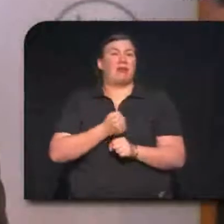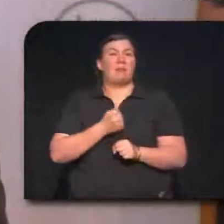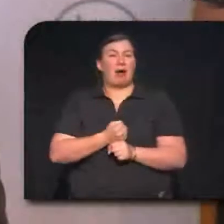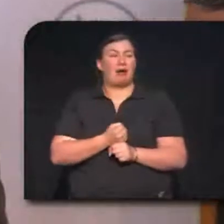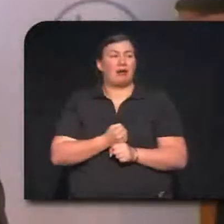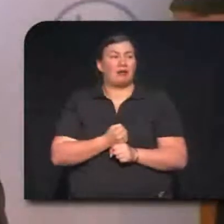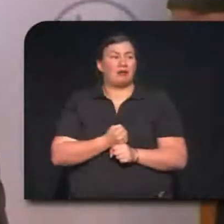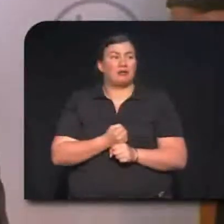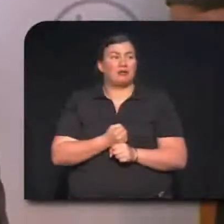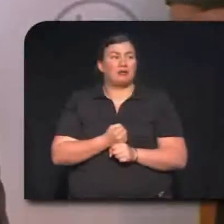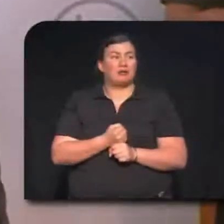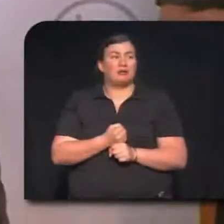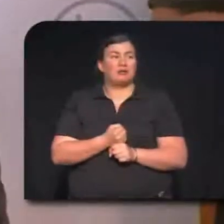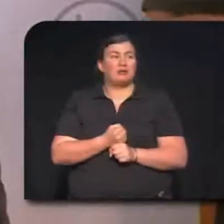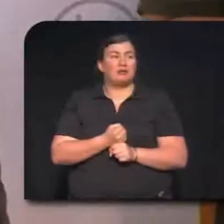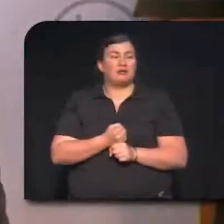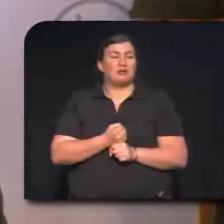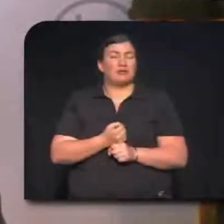falsch liegen